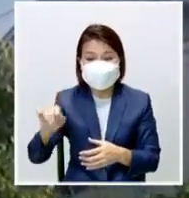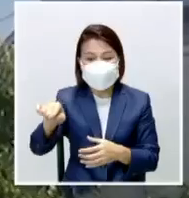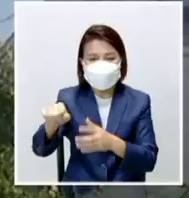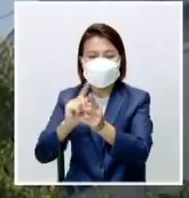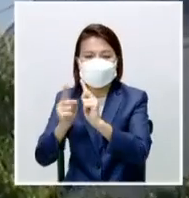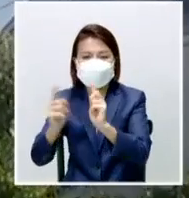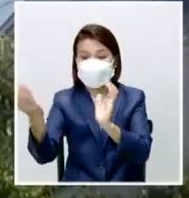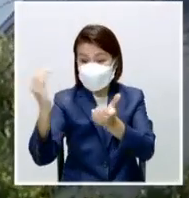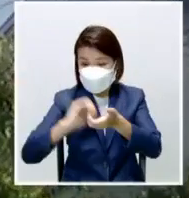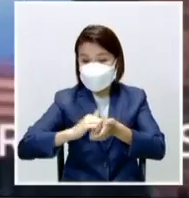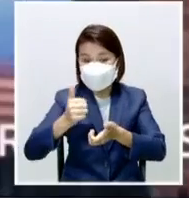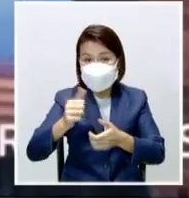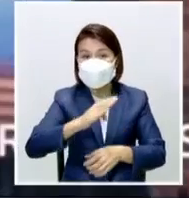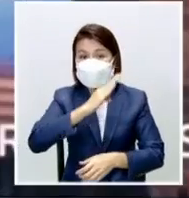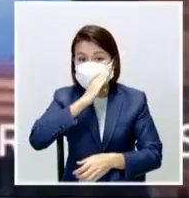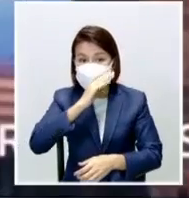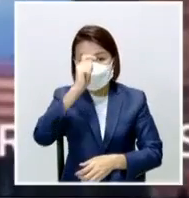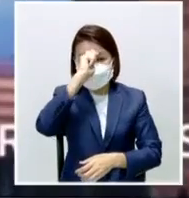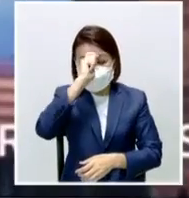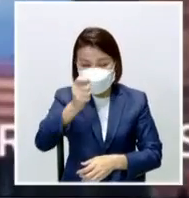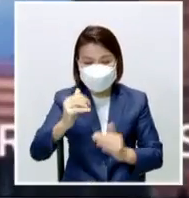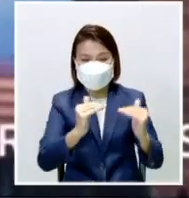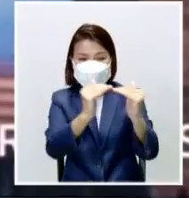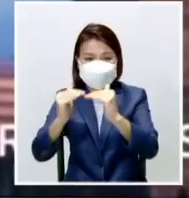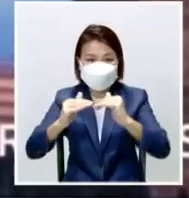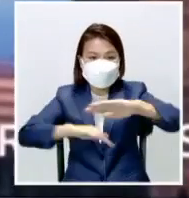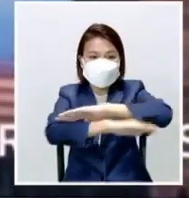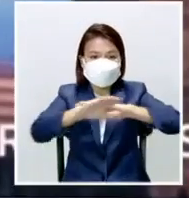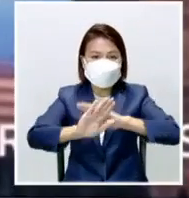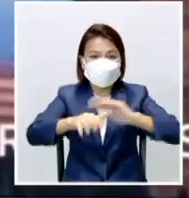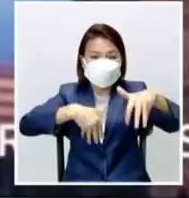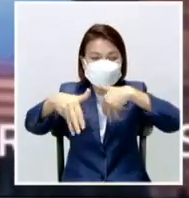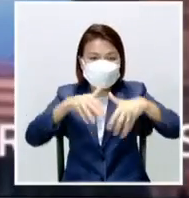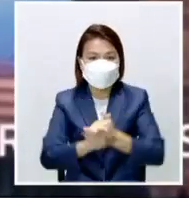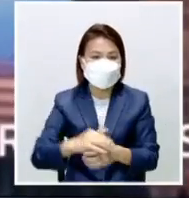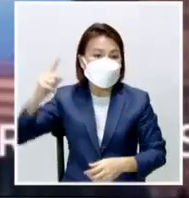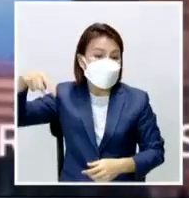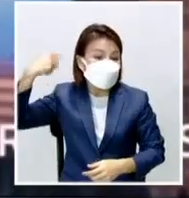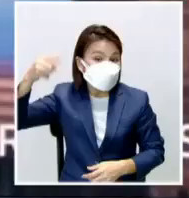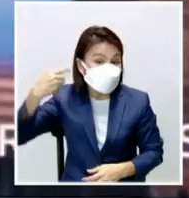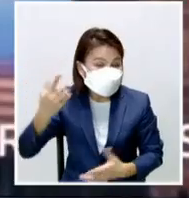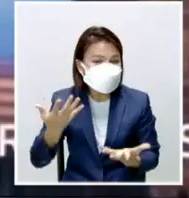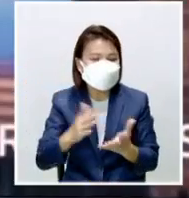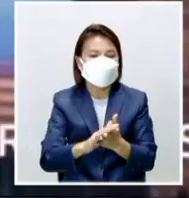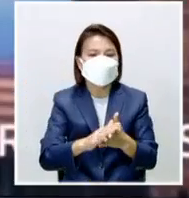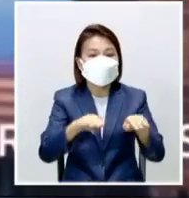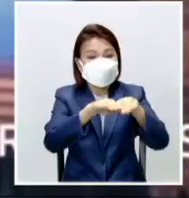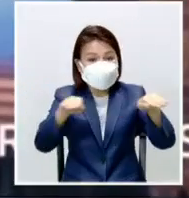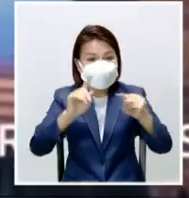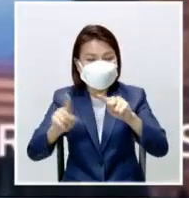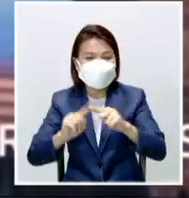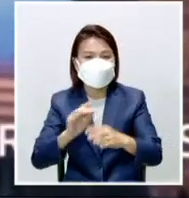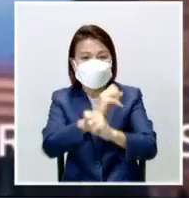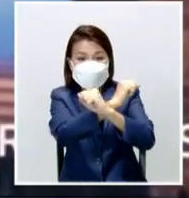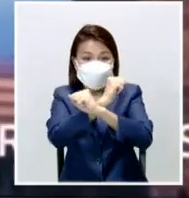านหากตาลิบันเคารพสิทธิขั้นพื้นฐานของประชาชนรวมถึงสิทธิของสตรีและขัดขวางกลุ่มก่อการร้ายไม่ให้ใช้อั